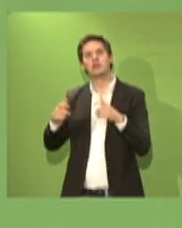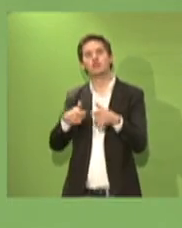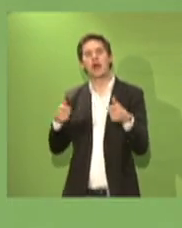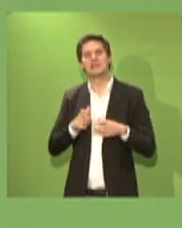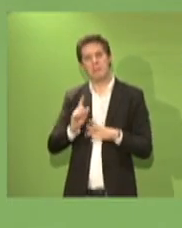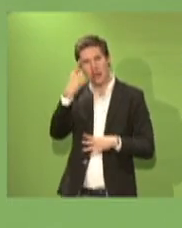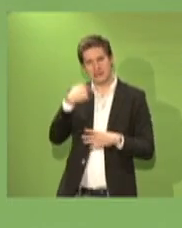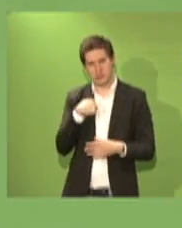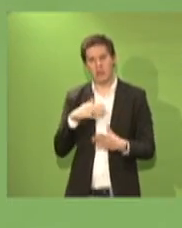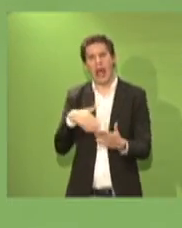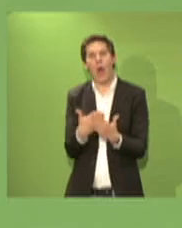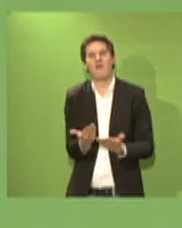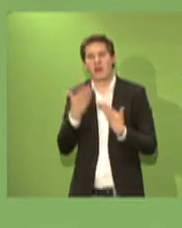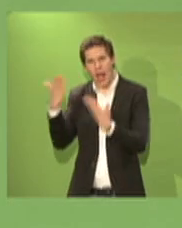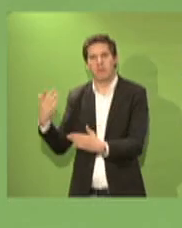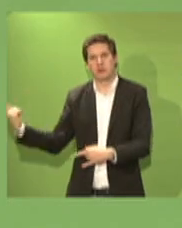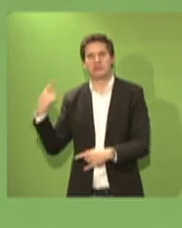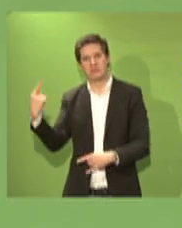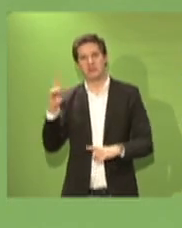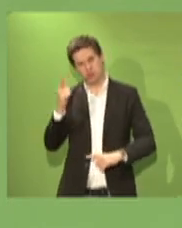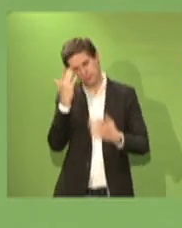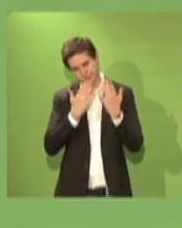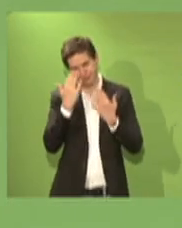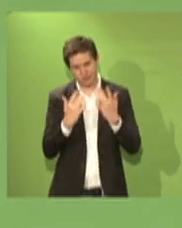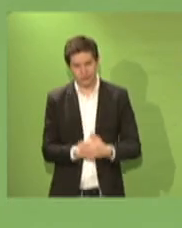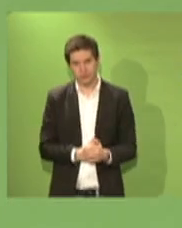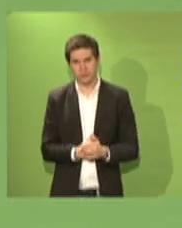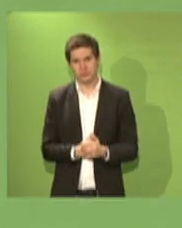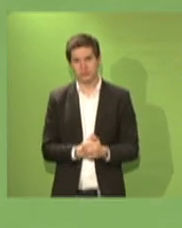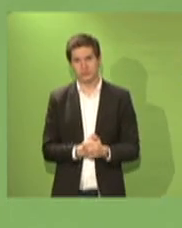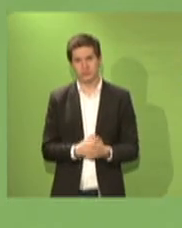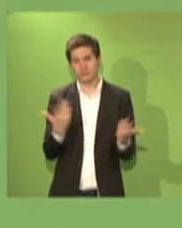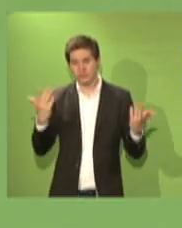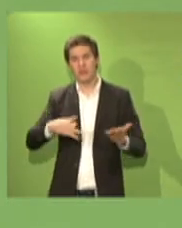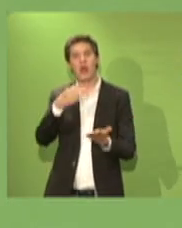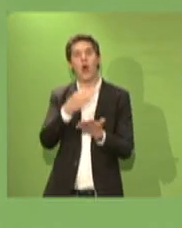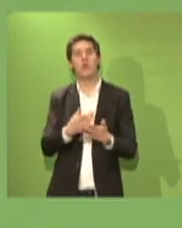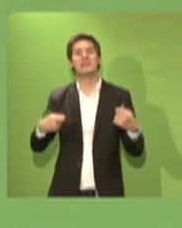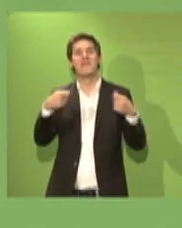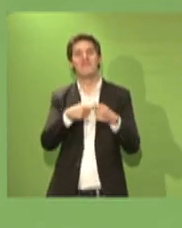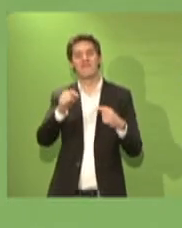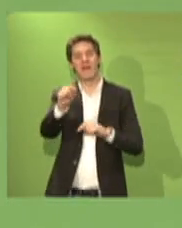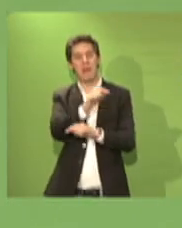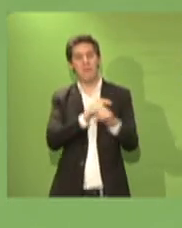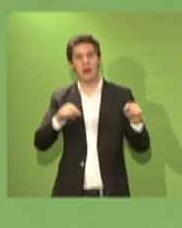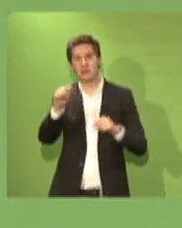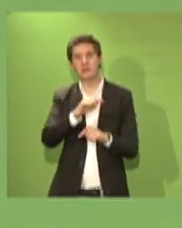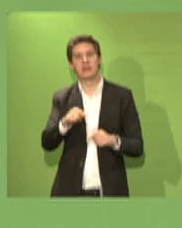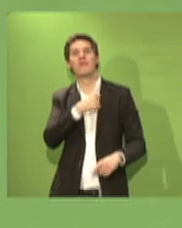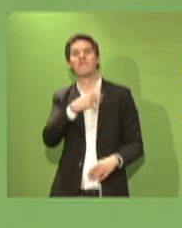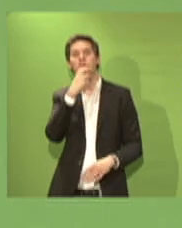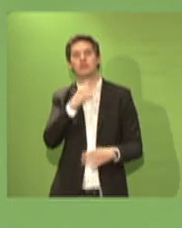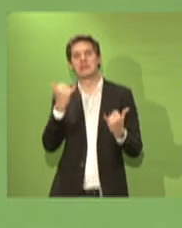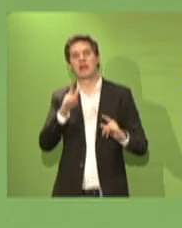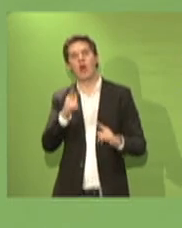lohnenswerte Aufgabe mit in sein neues Amt. Die LGS kann euch in den Kreis- und Ortsverbänden für alle Fragen der Umsetzung dazu einen Leitfaden